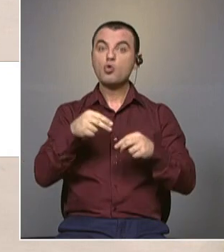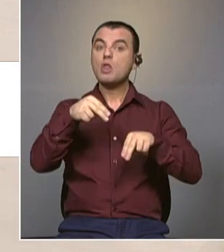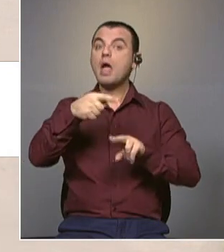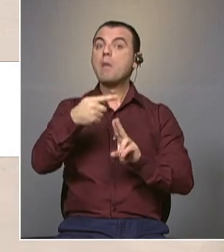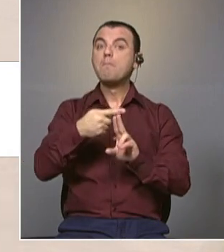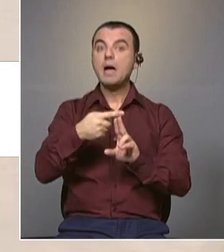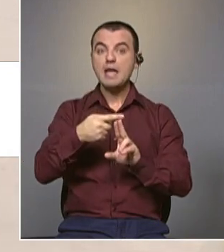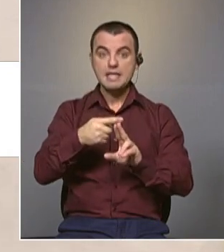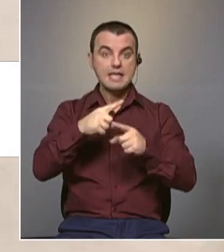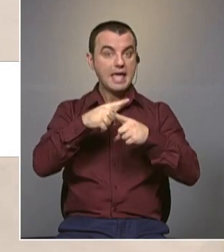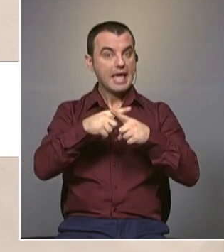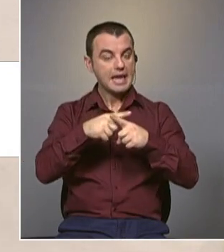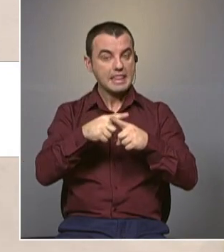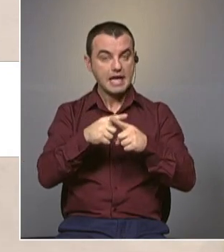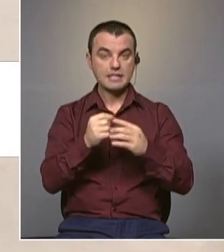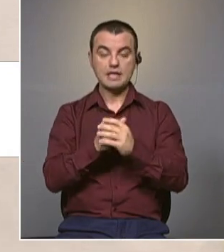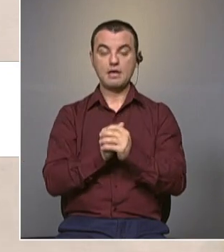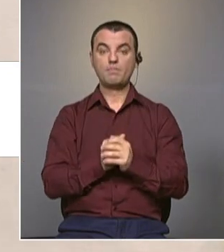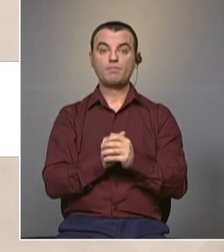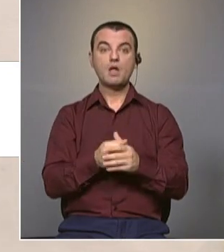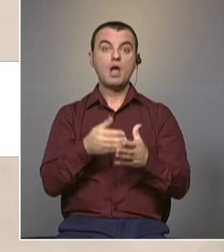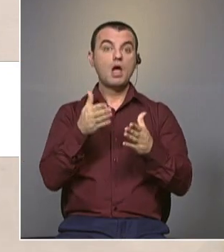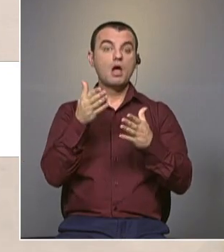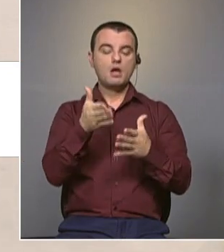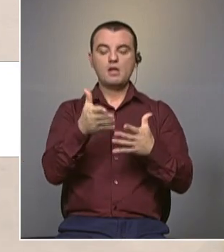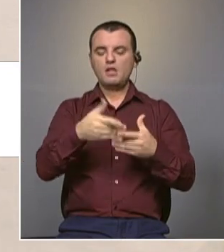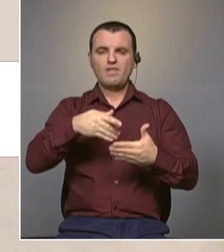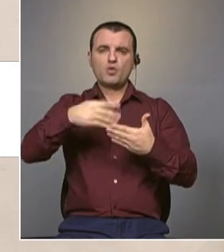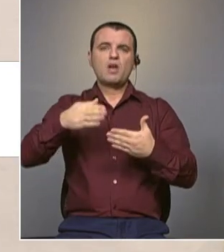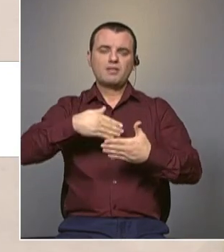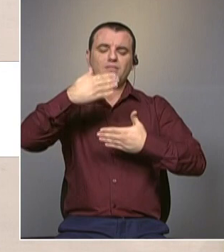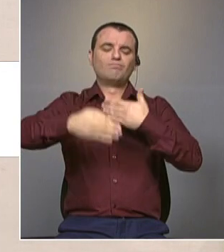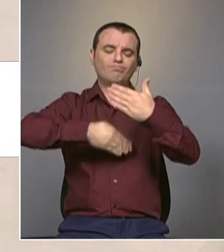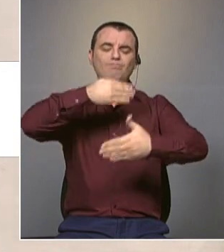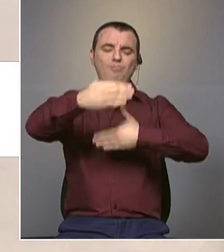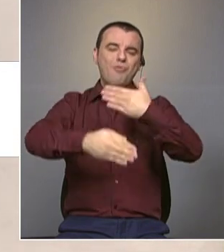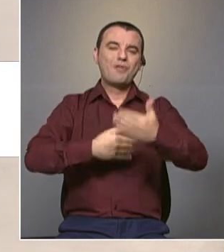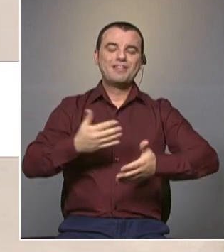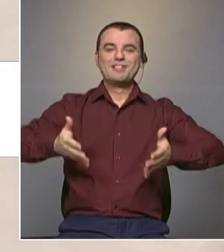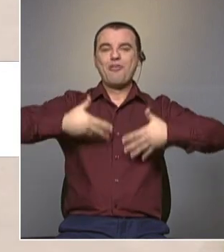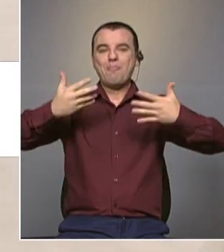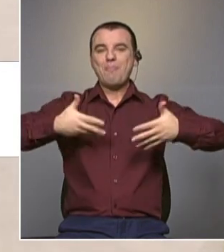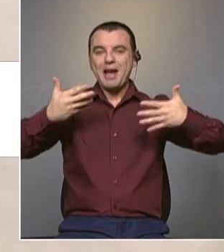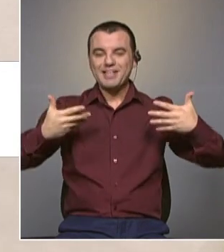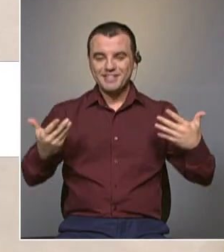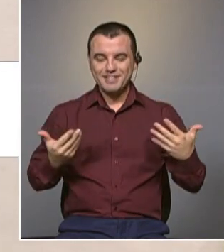написването на историята. От написването на историята, значи то се оказа поредица от празници, един безкрайен празник, както бихме